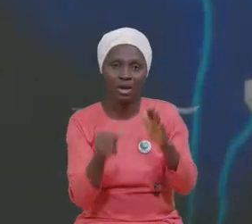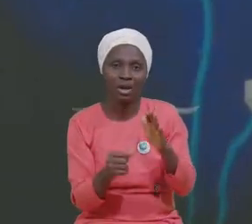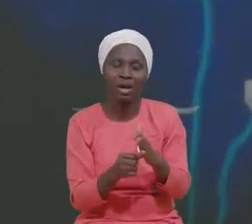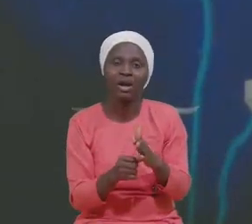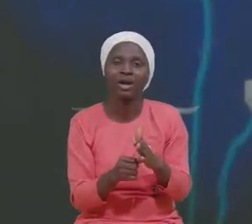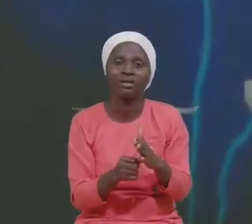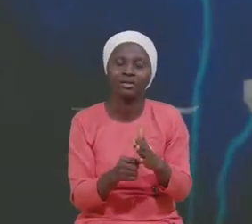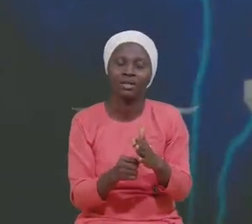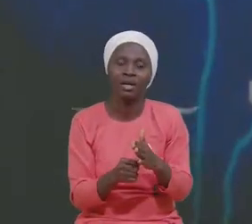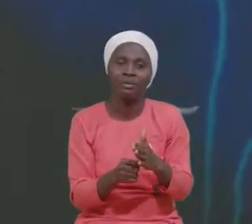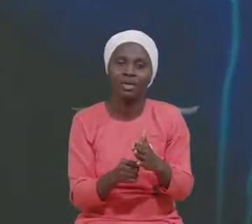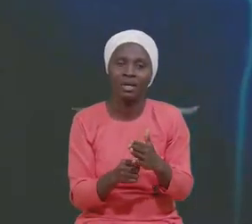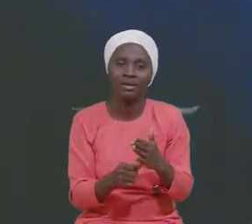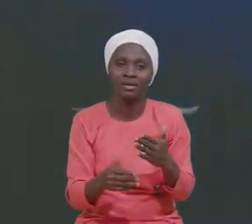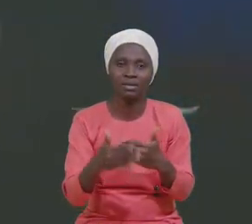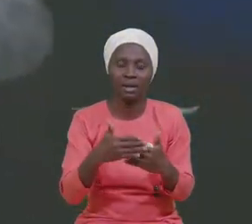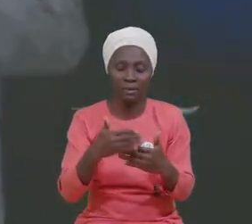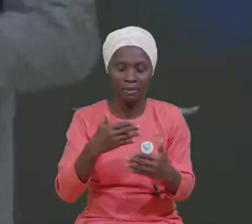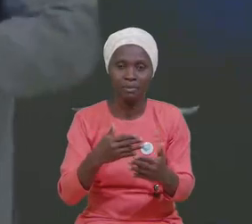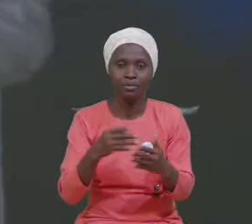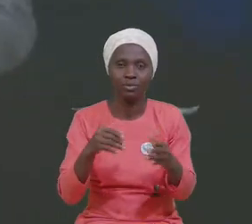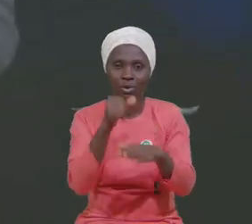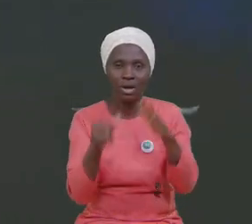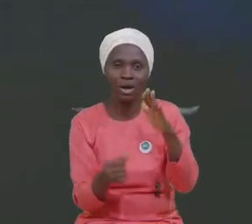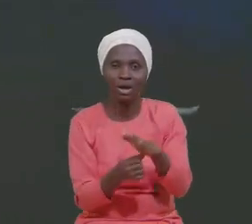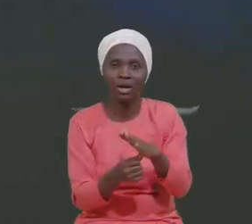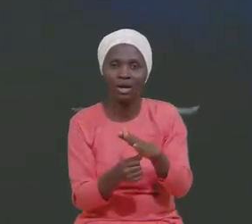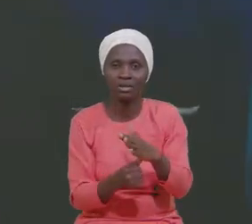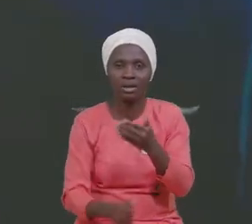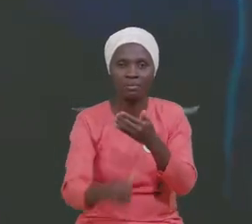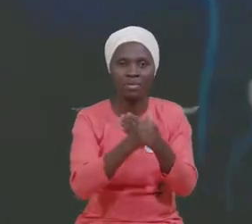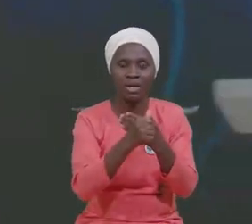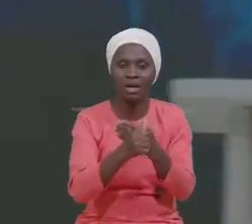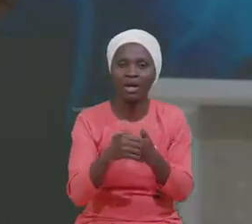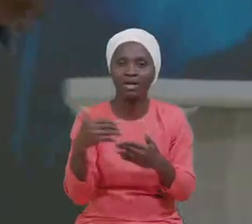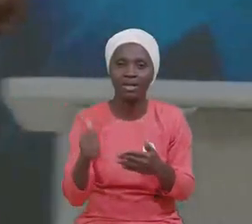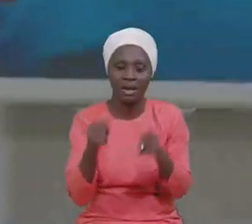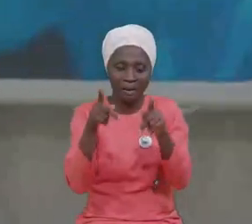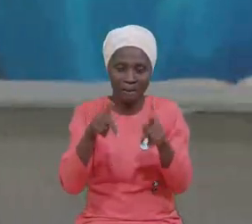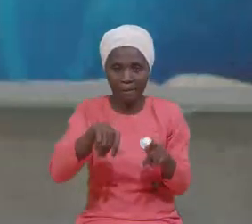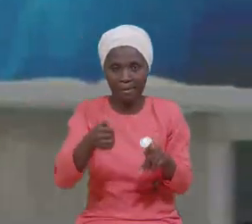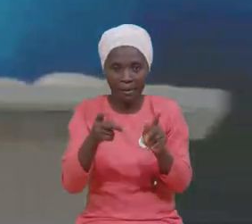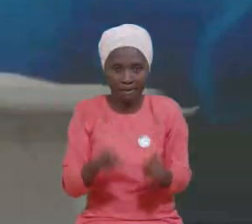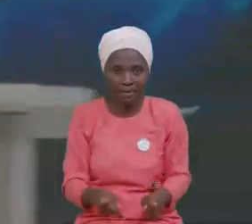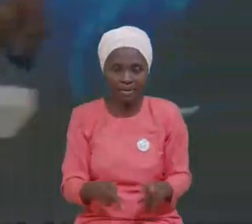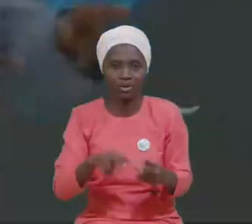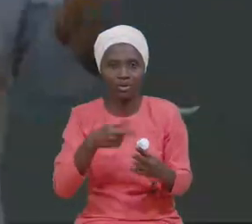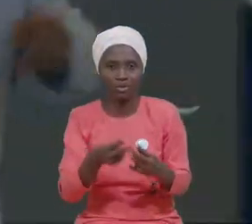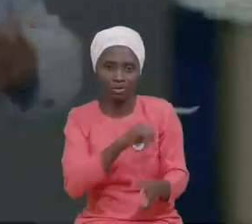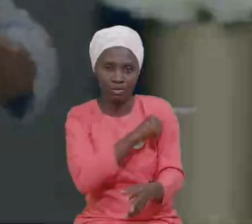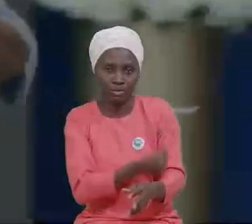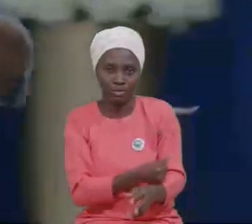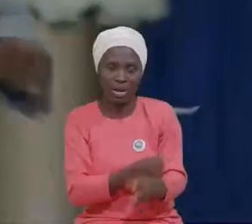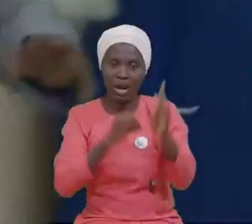cacher derrière une personnalité forte, je vous ai donné la lumière et je vous ai envoyé la gloire et je vous ai